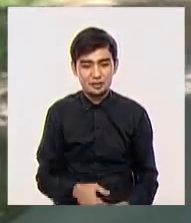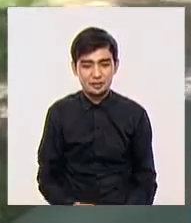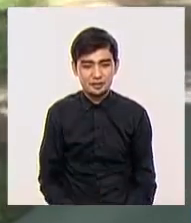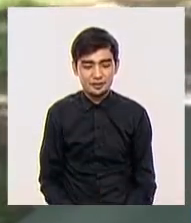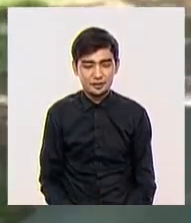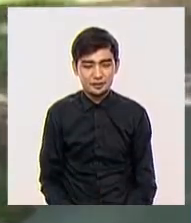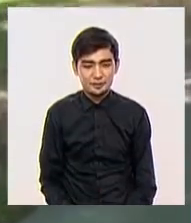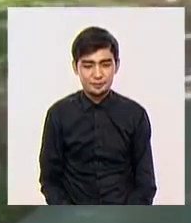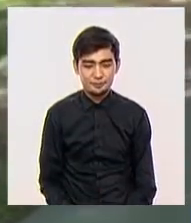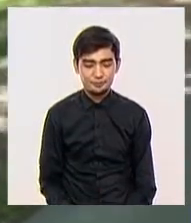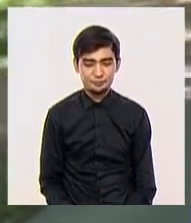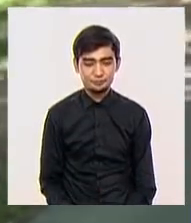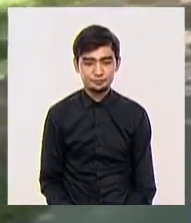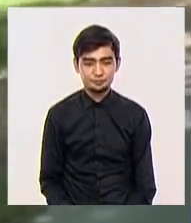қой.